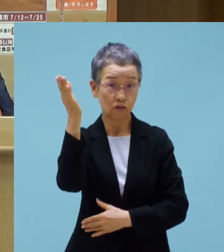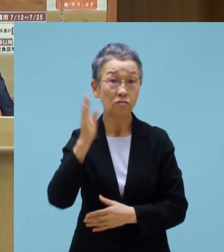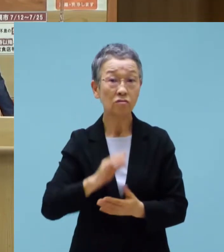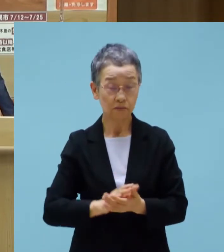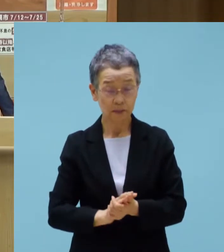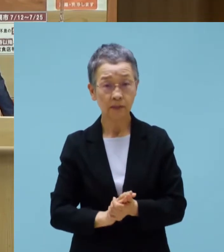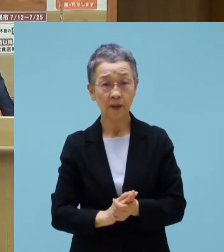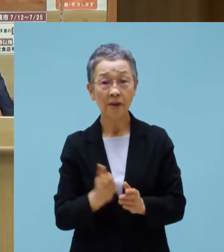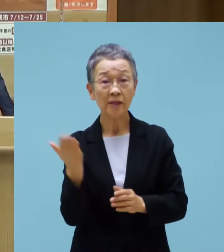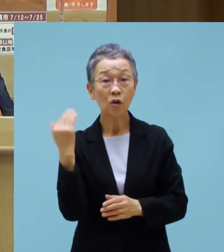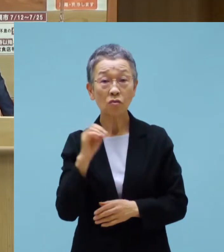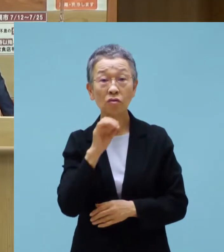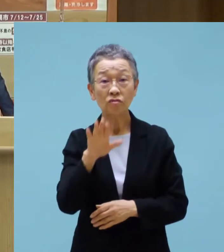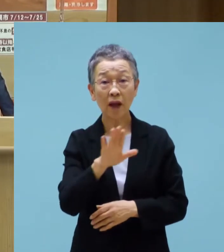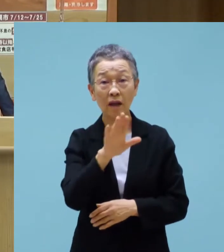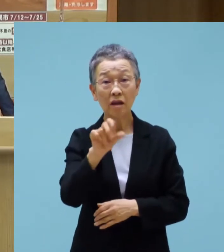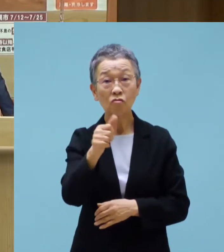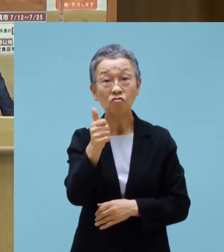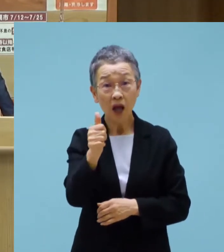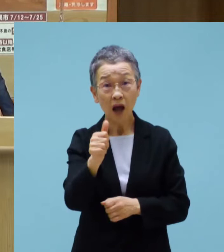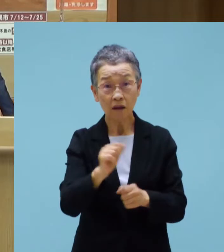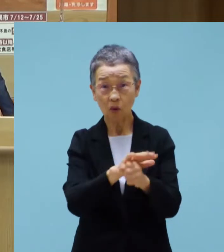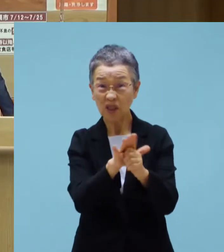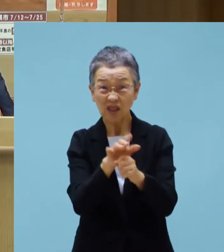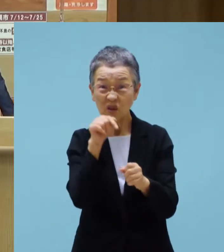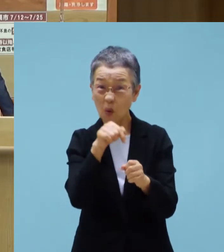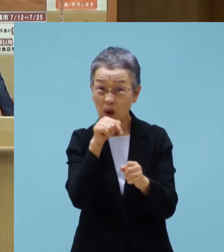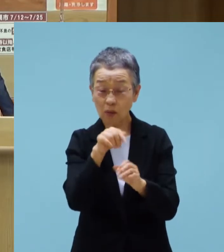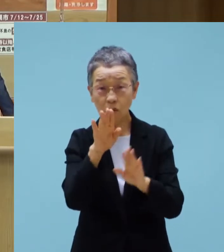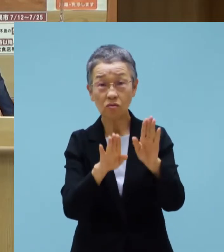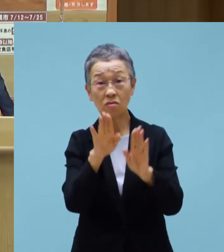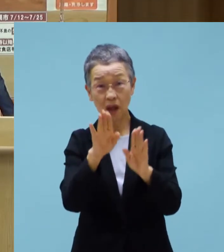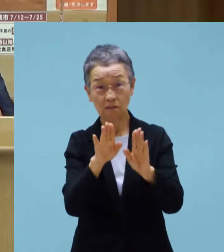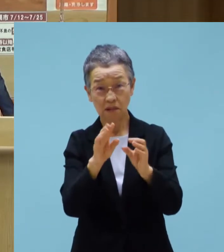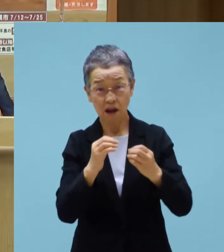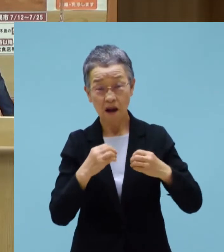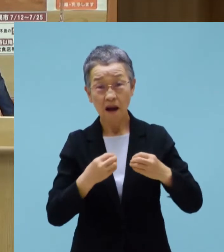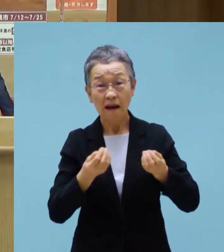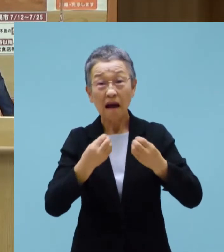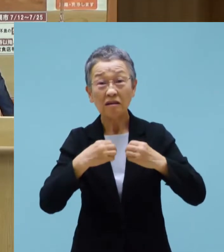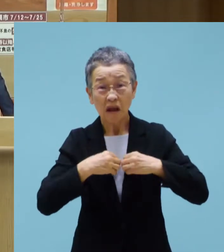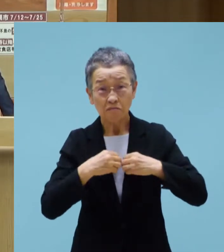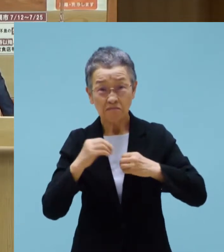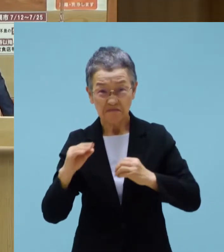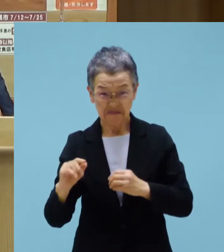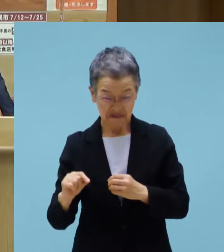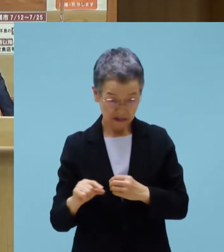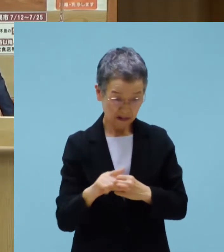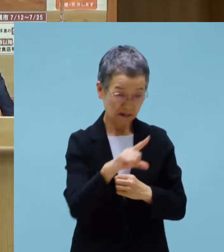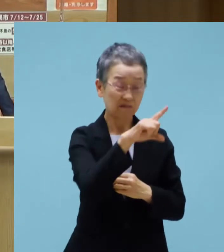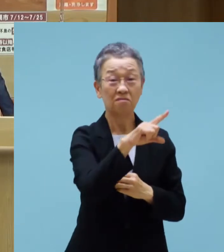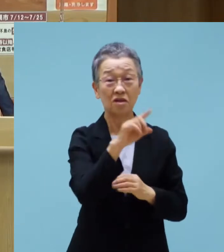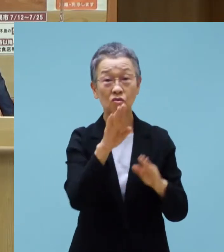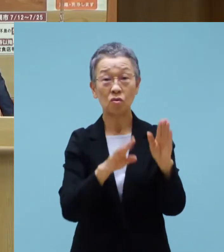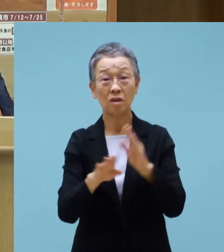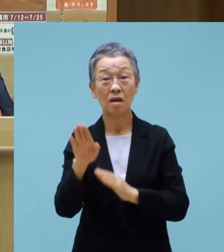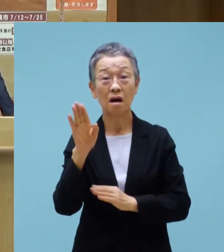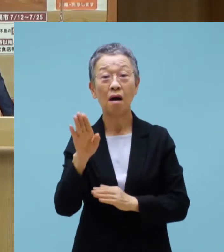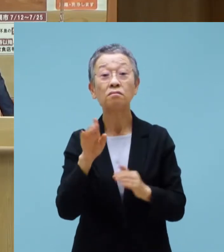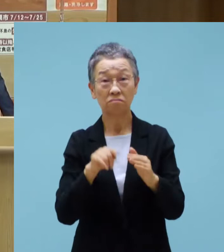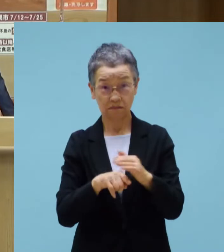株の、そういった状況ですとか、感染が継続して増加をしている状況で、さらに